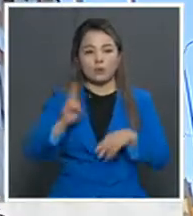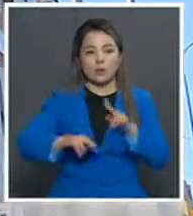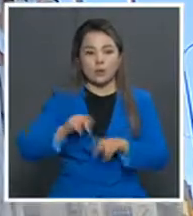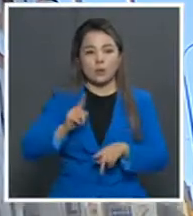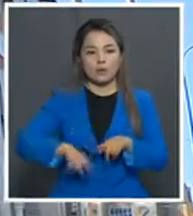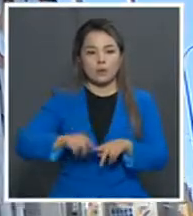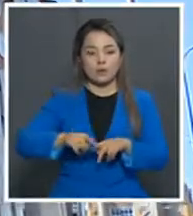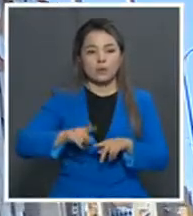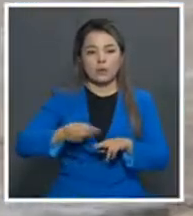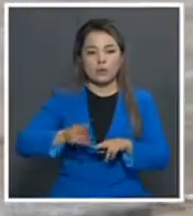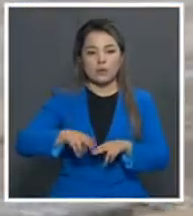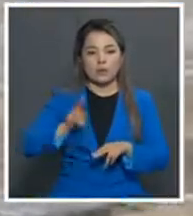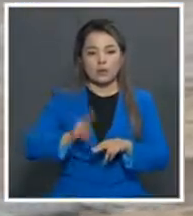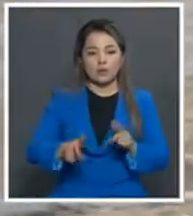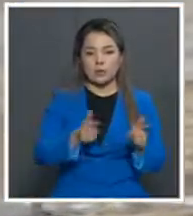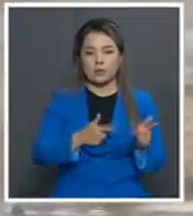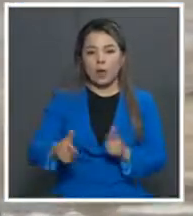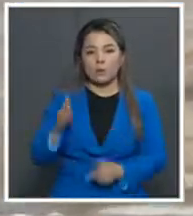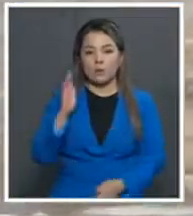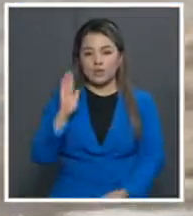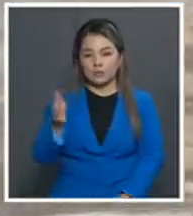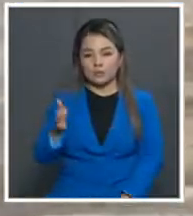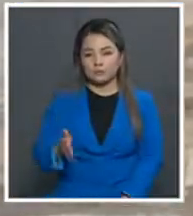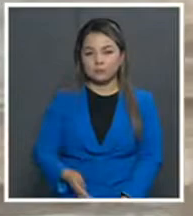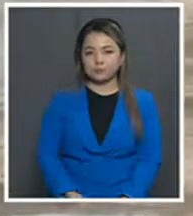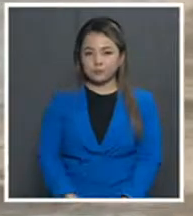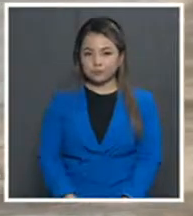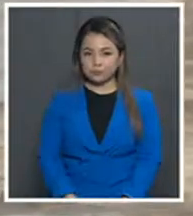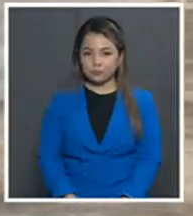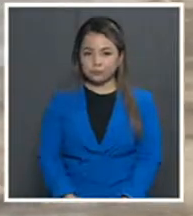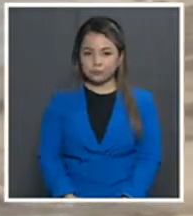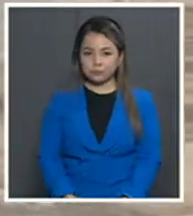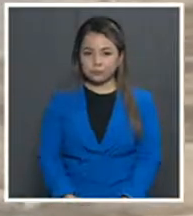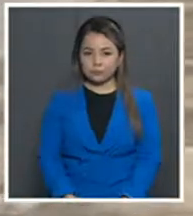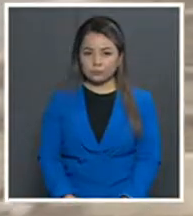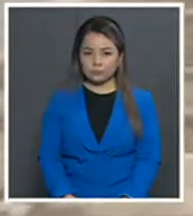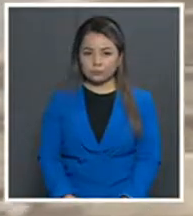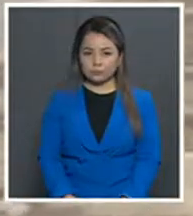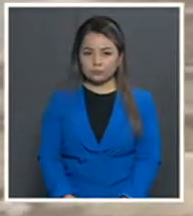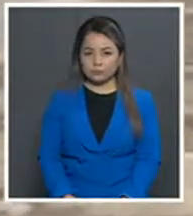биылдан қалмай жөнделеді. Еркін Сез, Махамбет Бейбішілік, Қазақстан ұлттық телеарнасы.